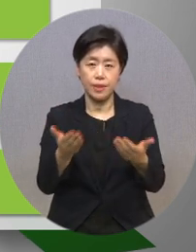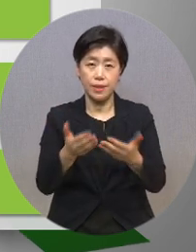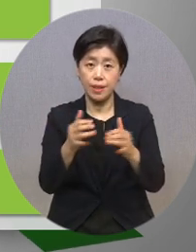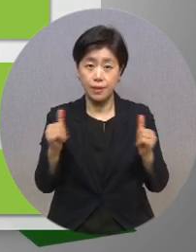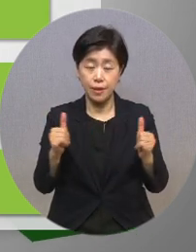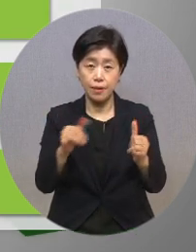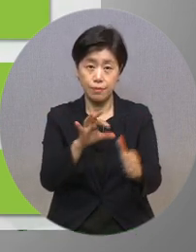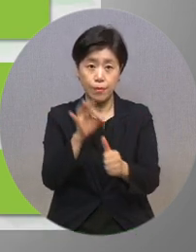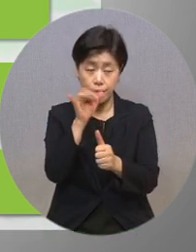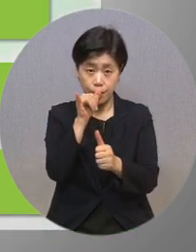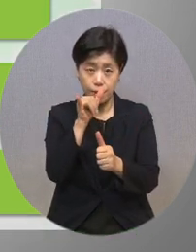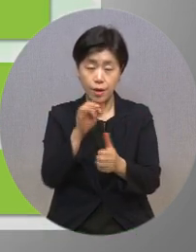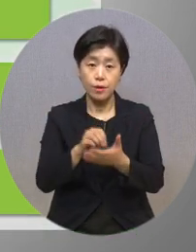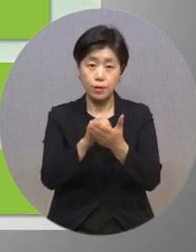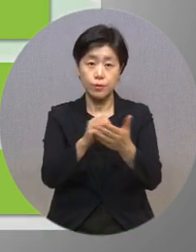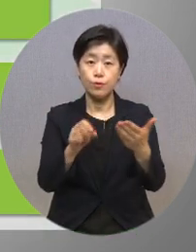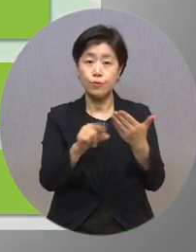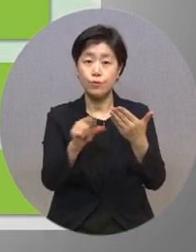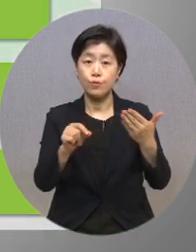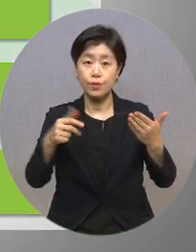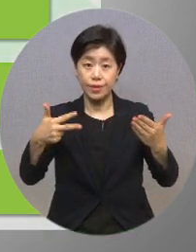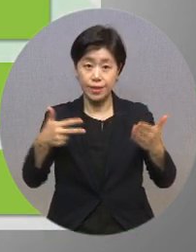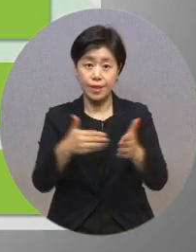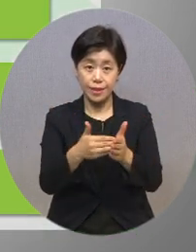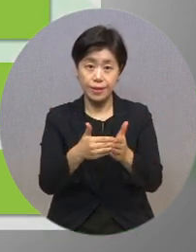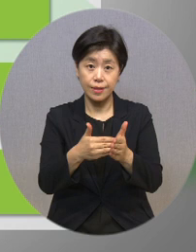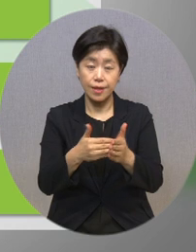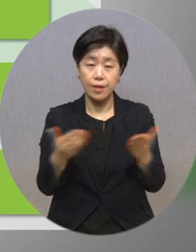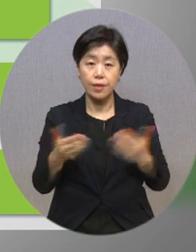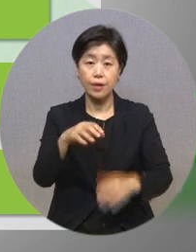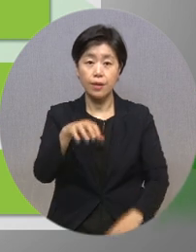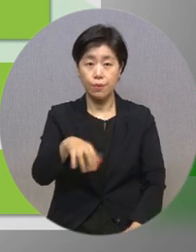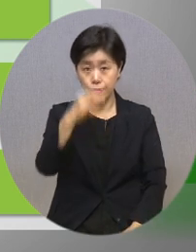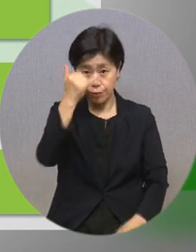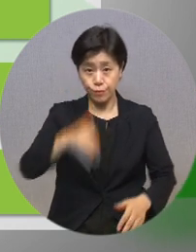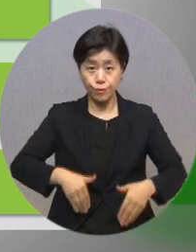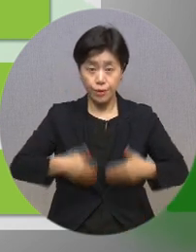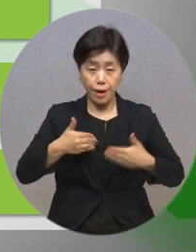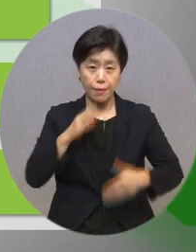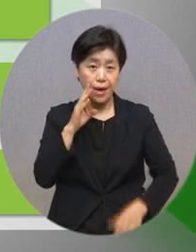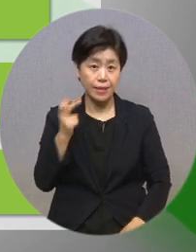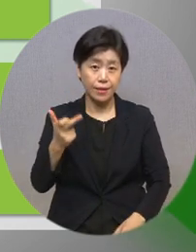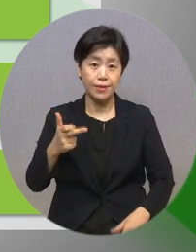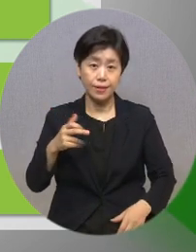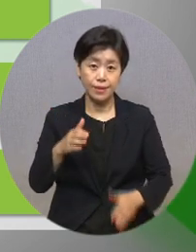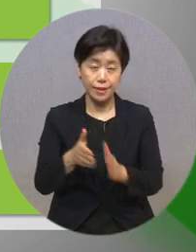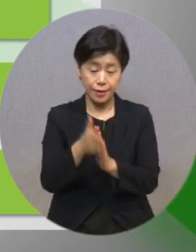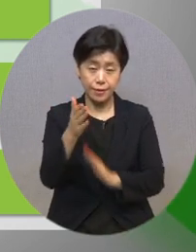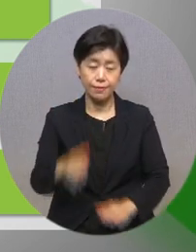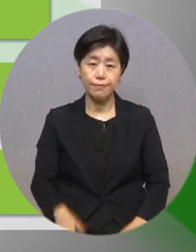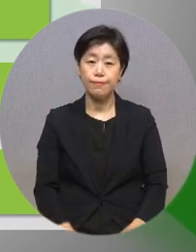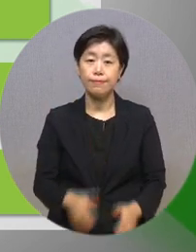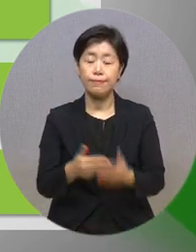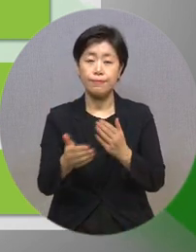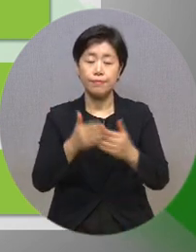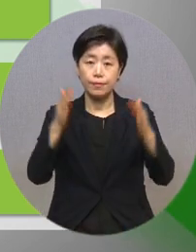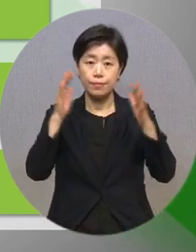9월 7일까지며 근무지는 충남 아산시입니다. 경력과 학력은 무관하며 장애인만